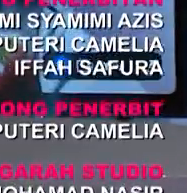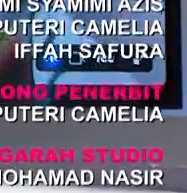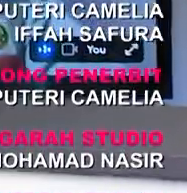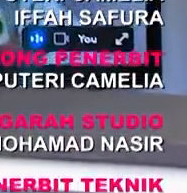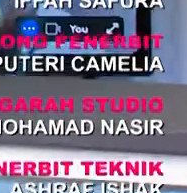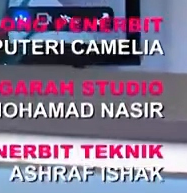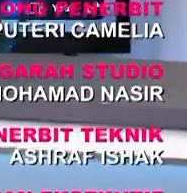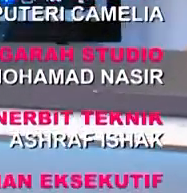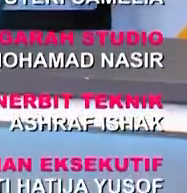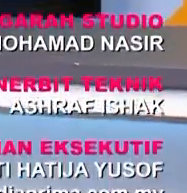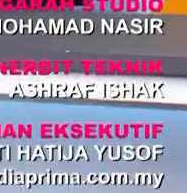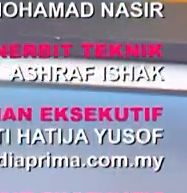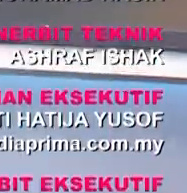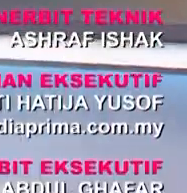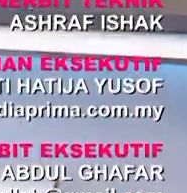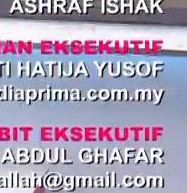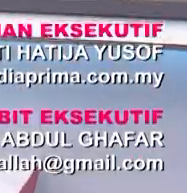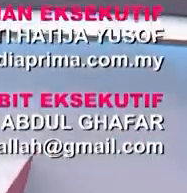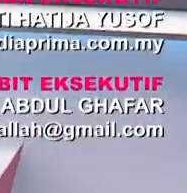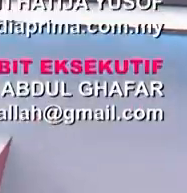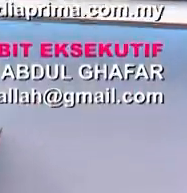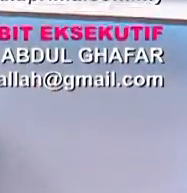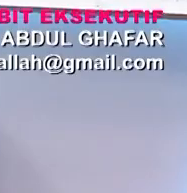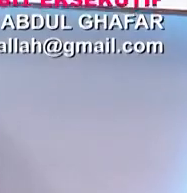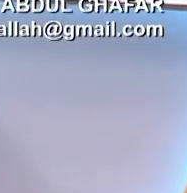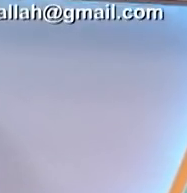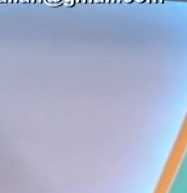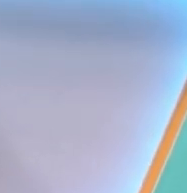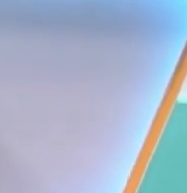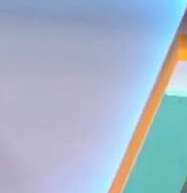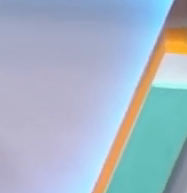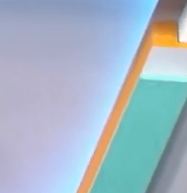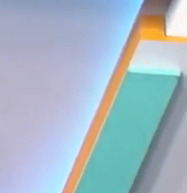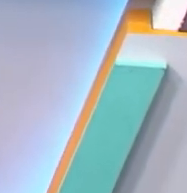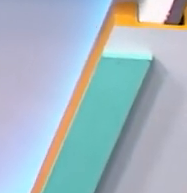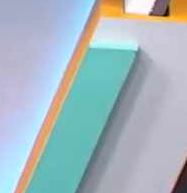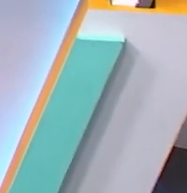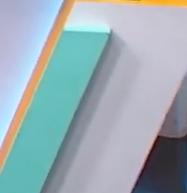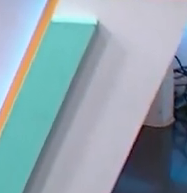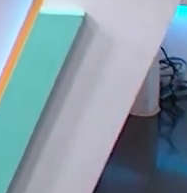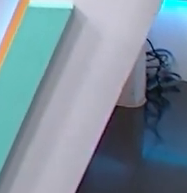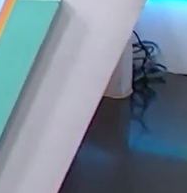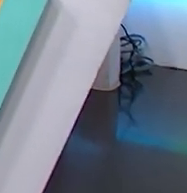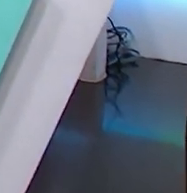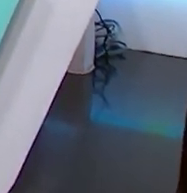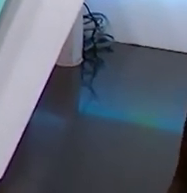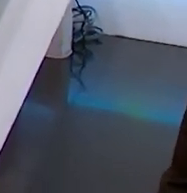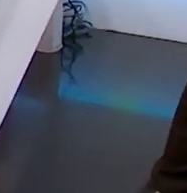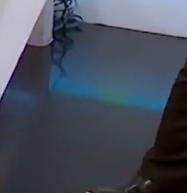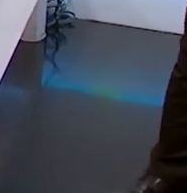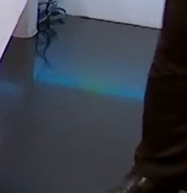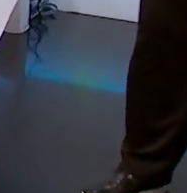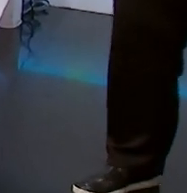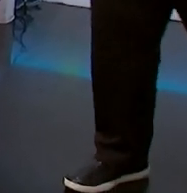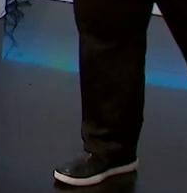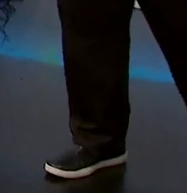emosi jangan kita abaikan jangan Dera jangan kubur